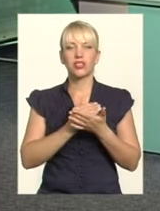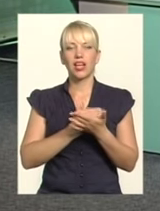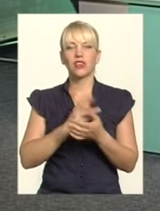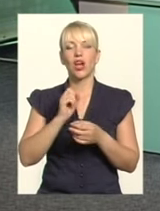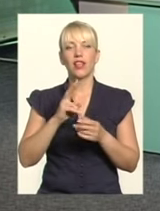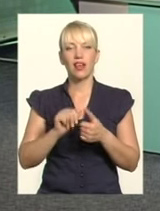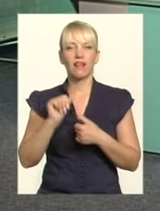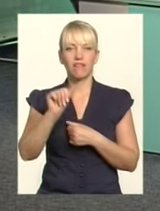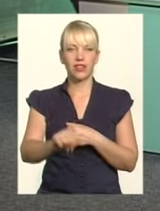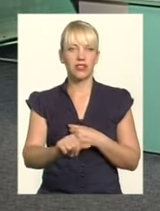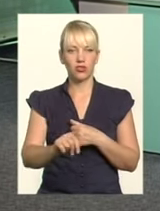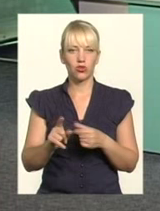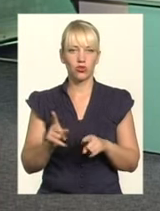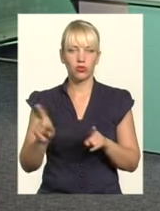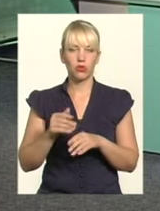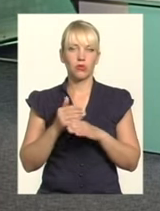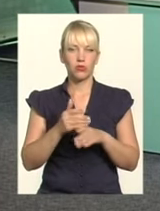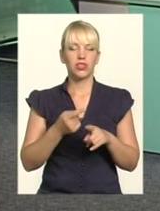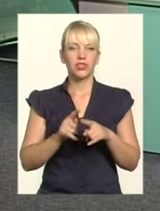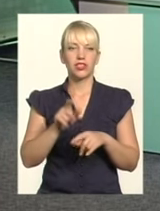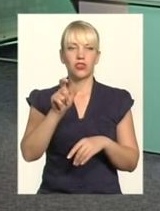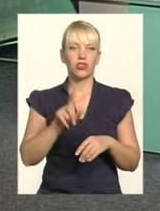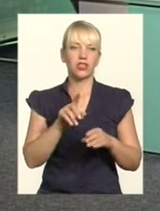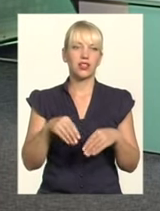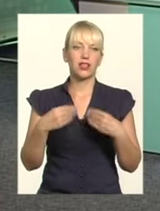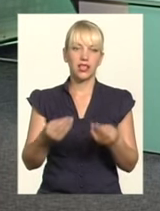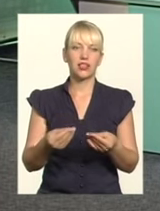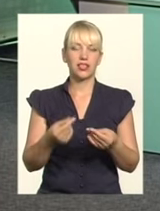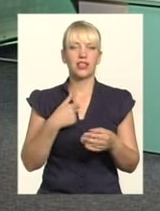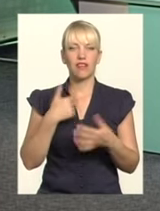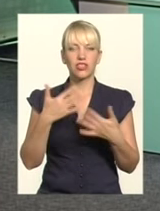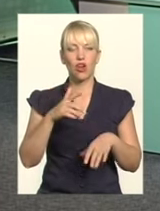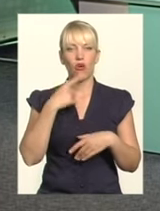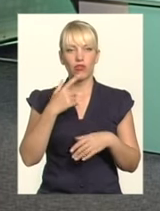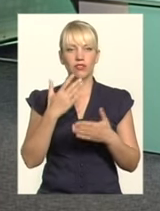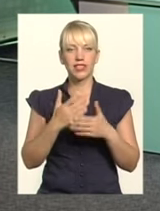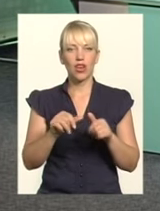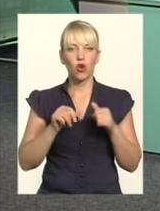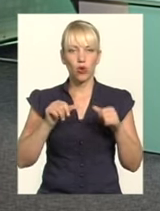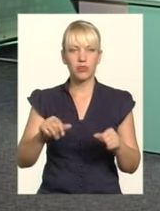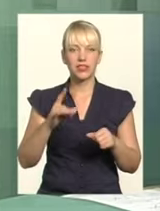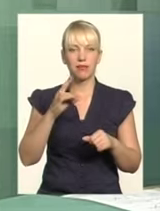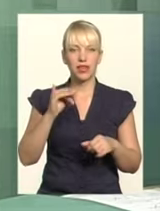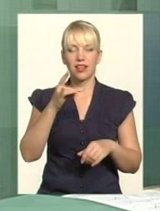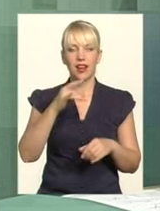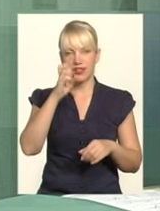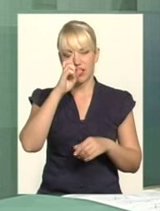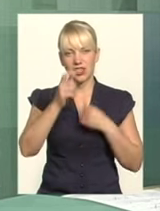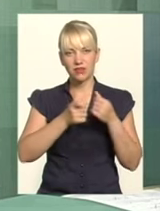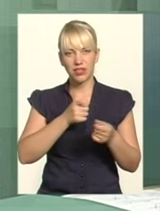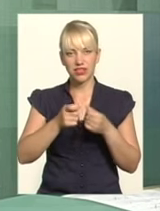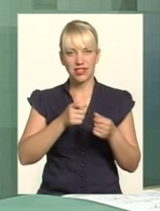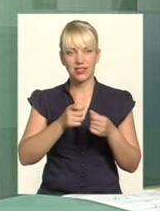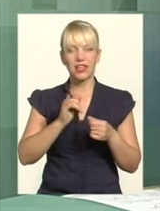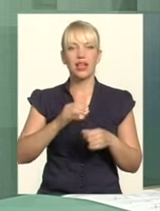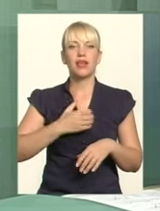як виняток допомогти цій людині і надати певні норми? Так, я вже говорив, є комісії при райдержадміністраціях і